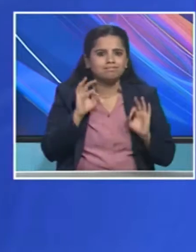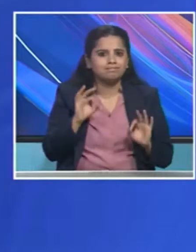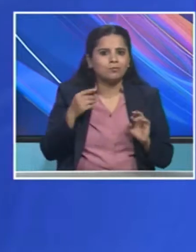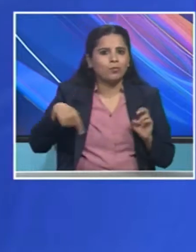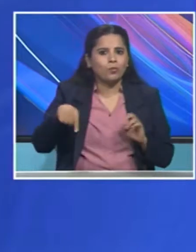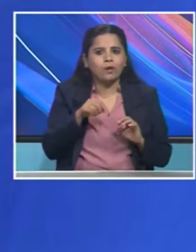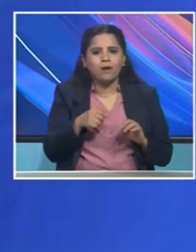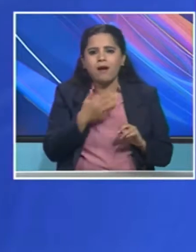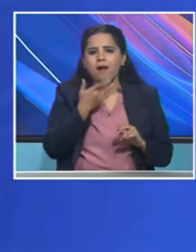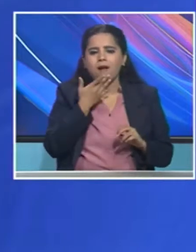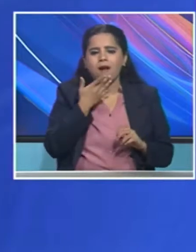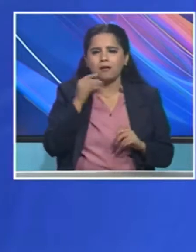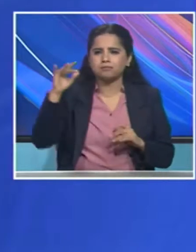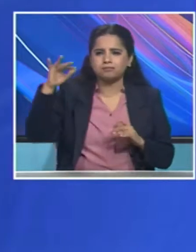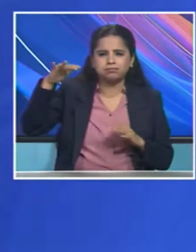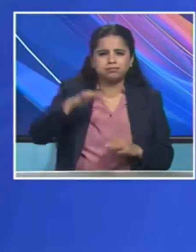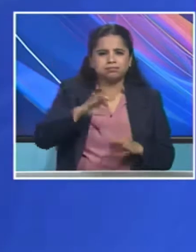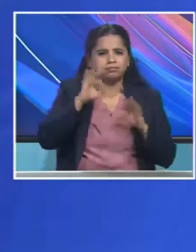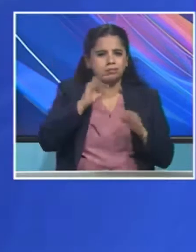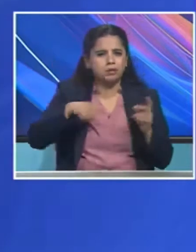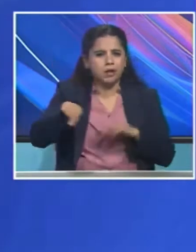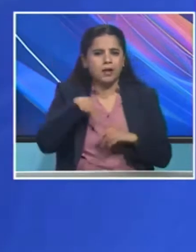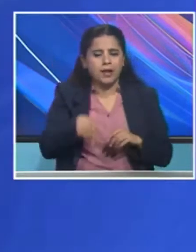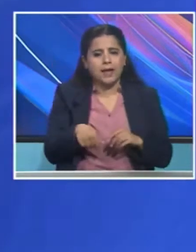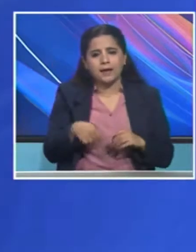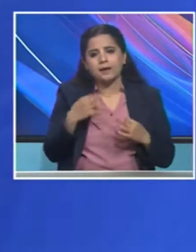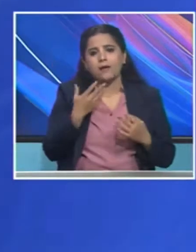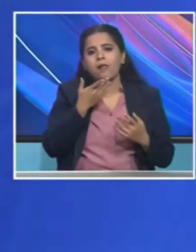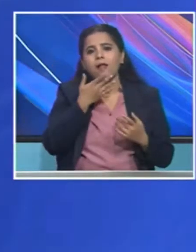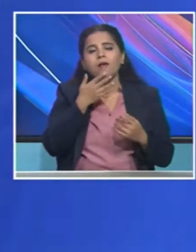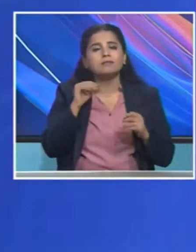lovely light breeze blowing here in the national capital.